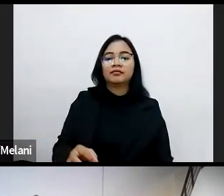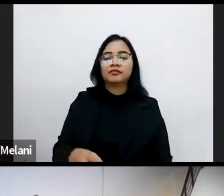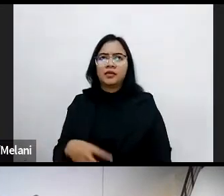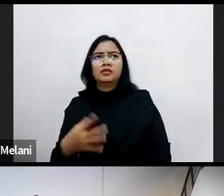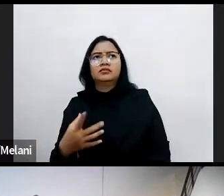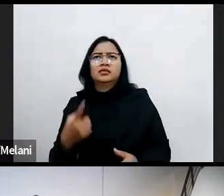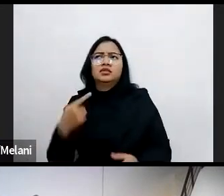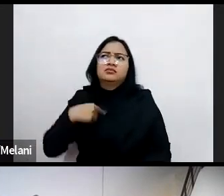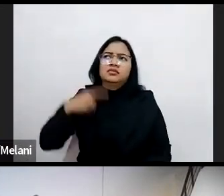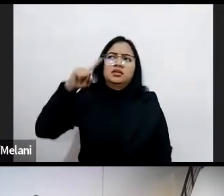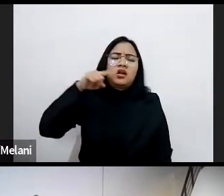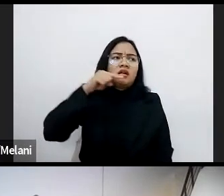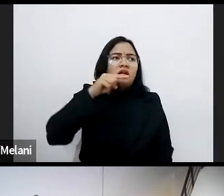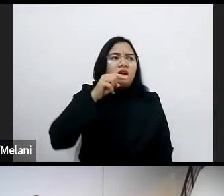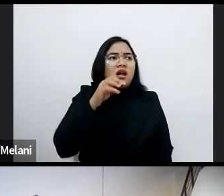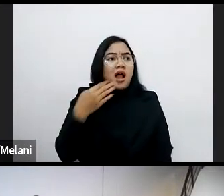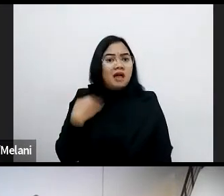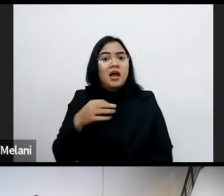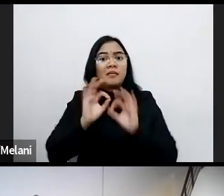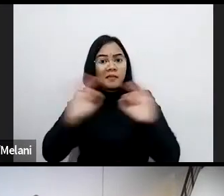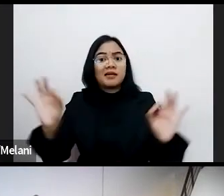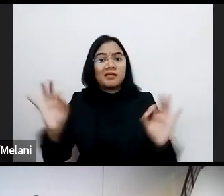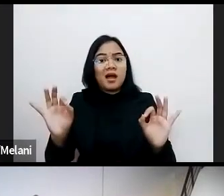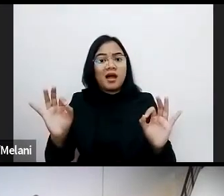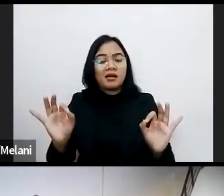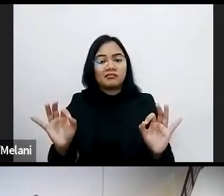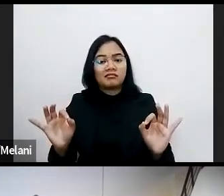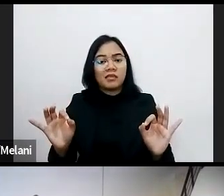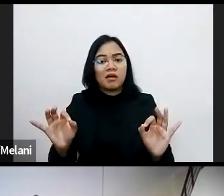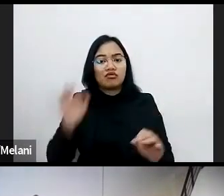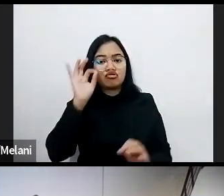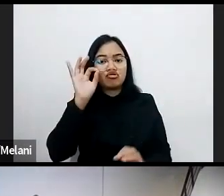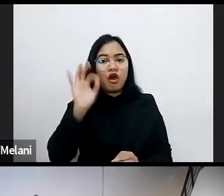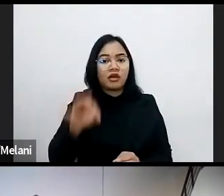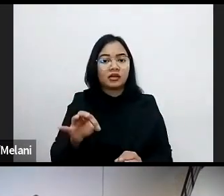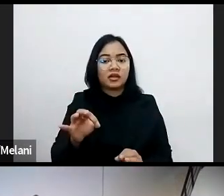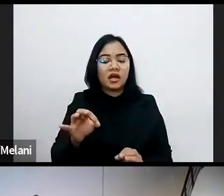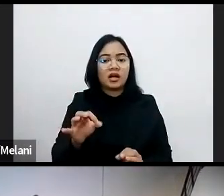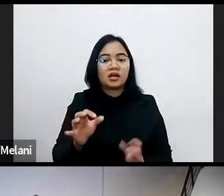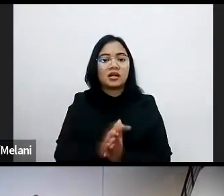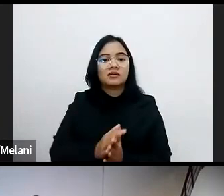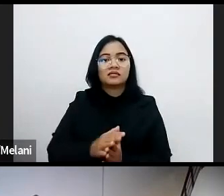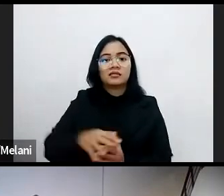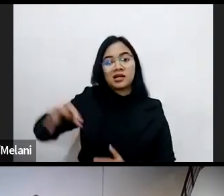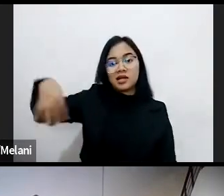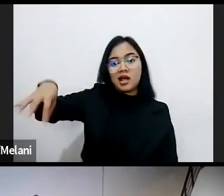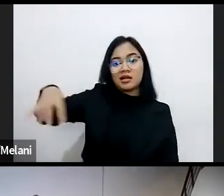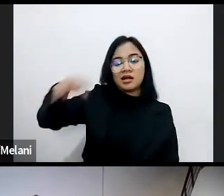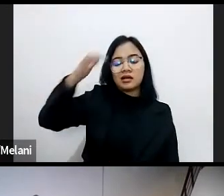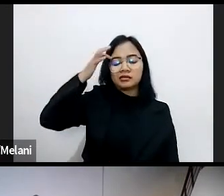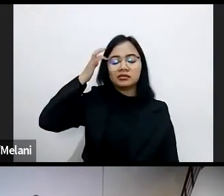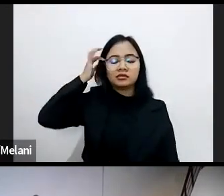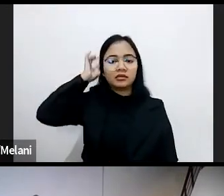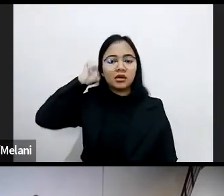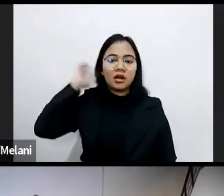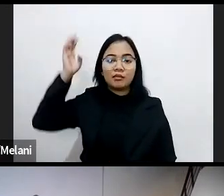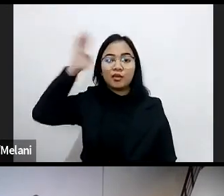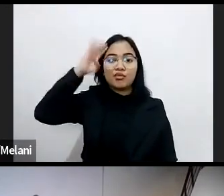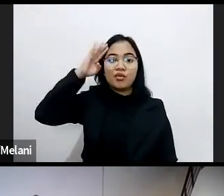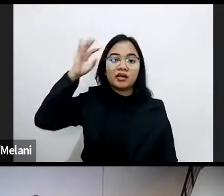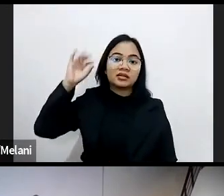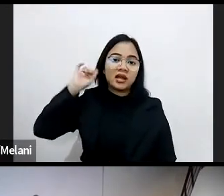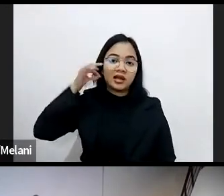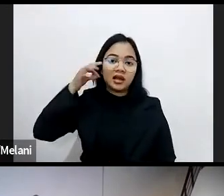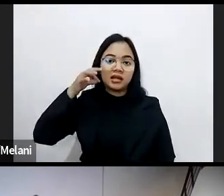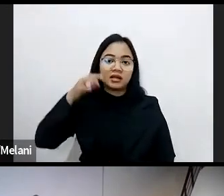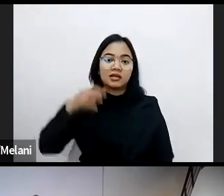perbedaan antara mahasiswa dari daerah remote ini yang perempuan dengan yang laki-laki. Kalau yang laki-laki masih sedikit lebih aktif, terutama dalam